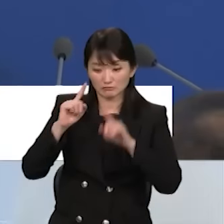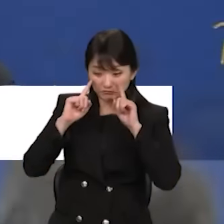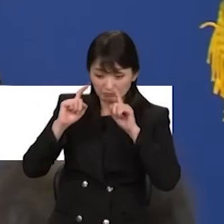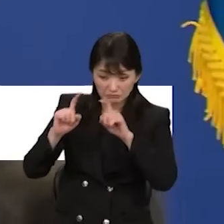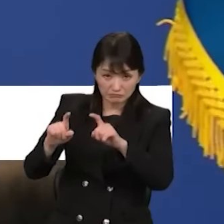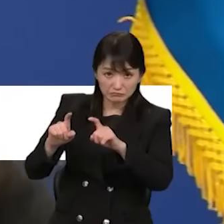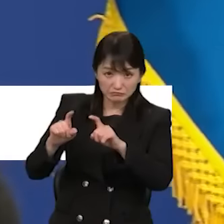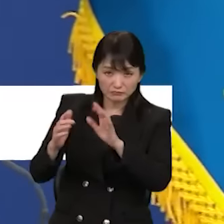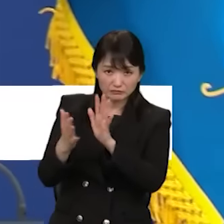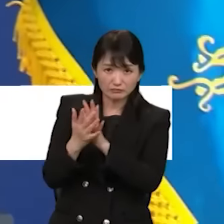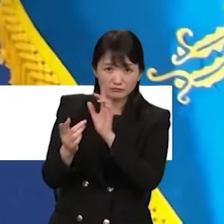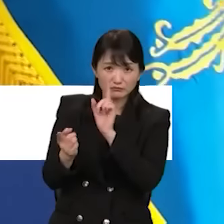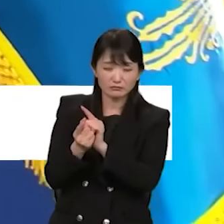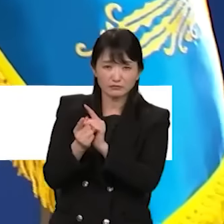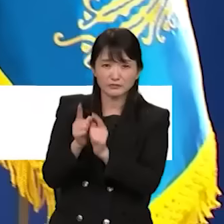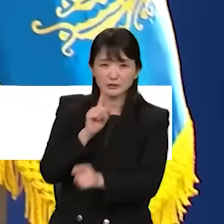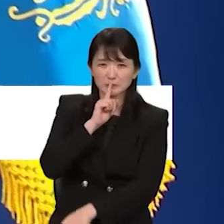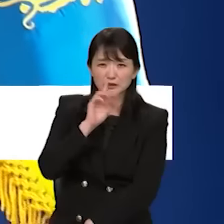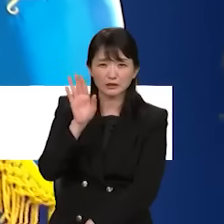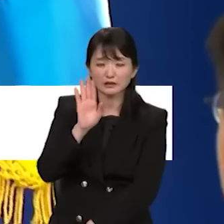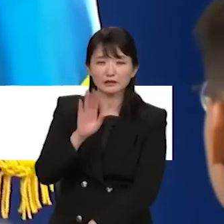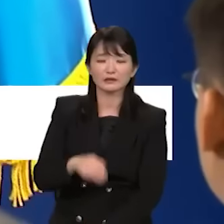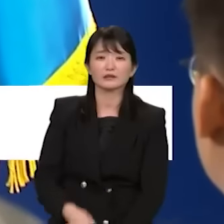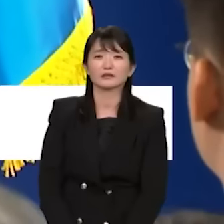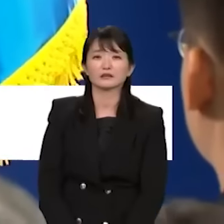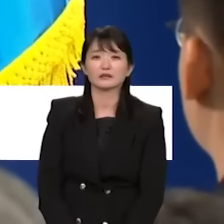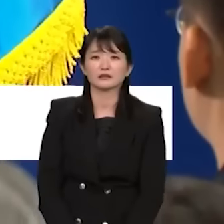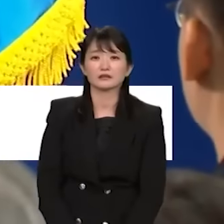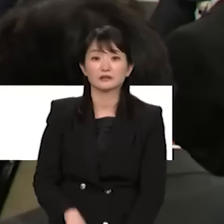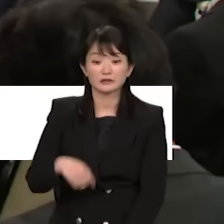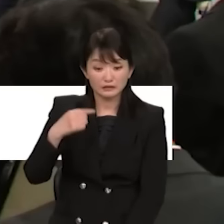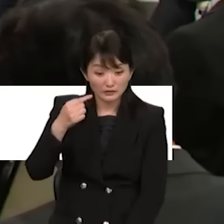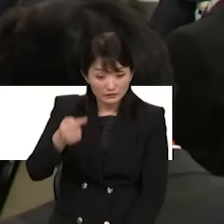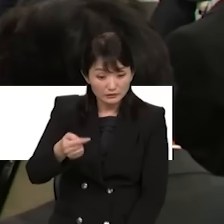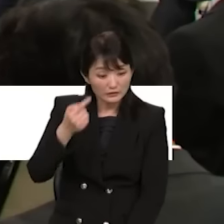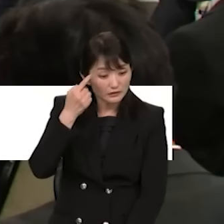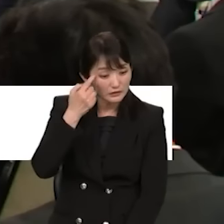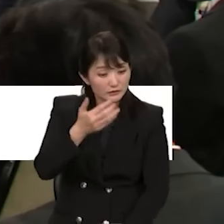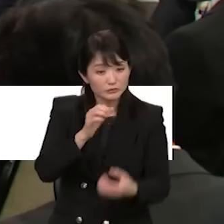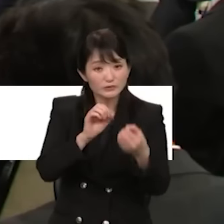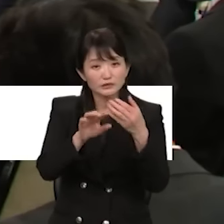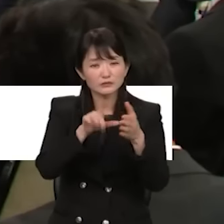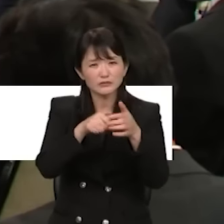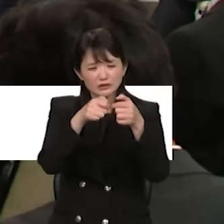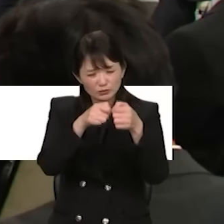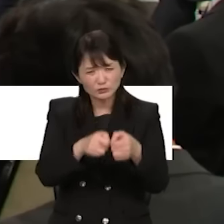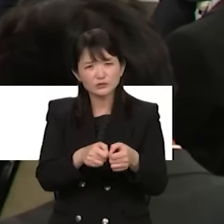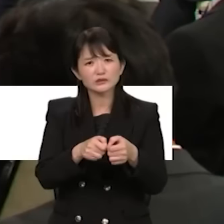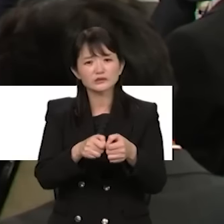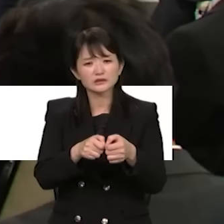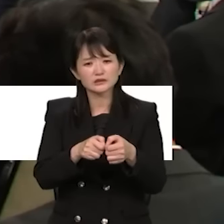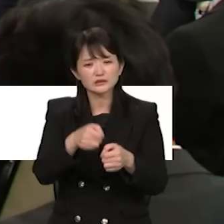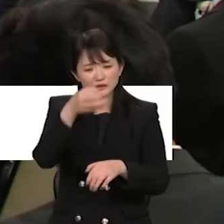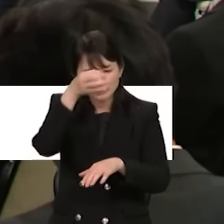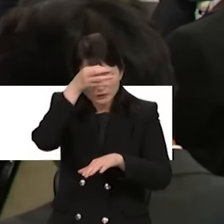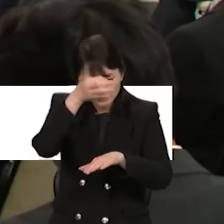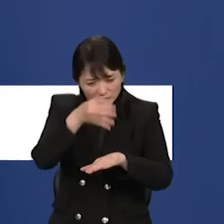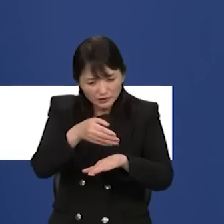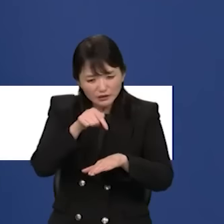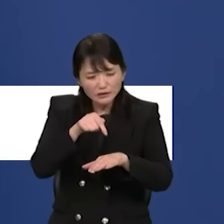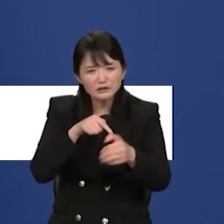대해선 직접적으로 언급하지 않았습니다. 때문에 이어진 기자회견에서 구체적인 언급이나 사과를 하게 된